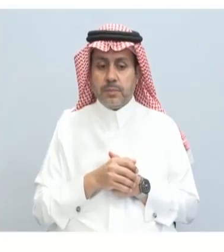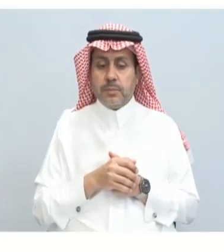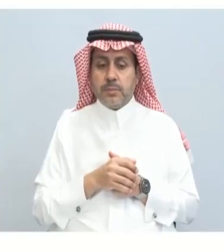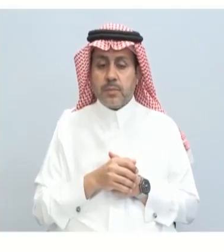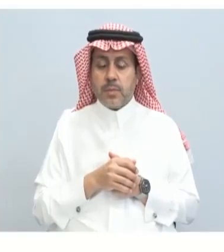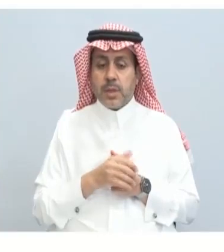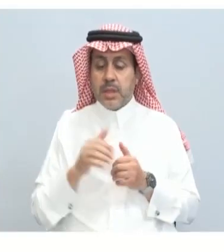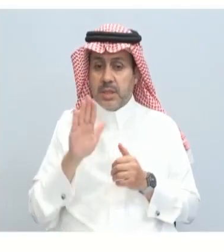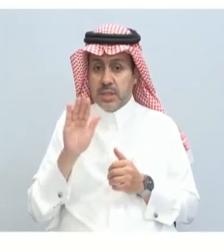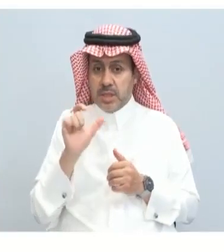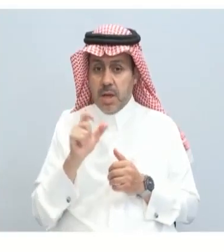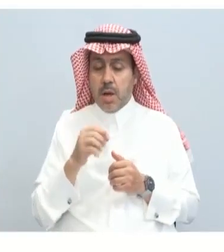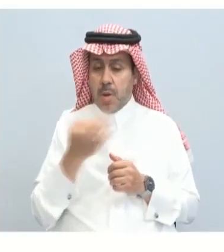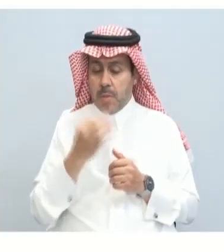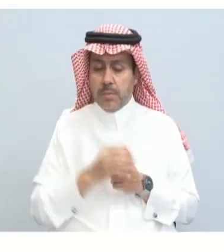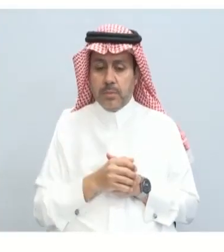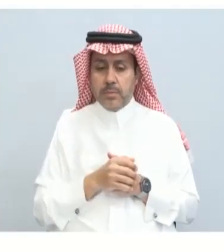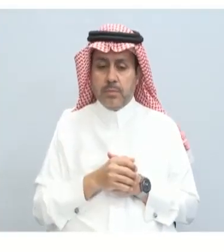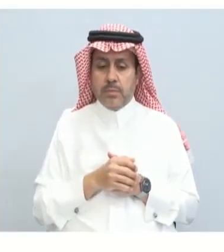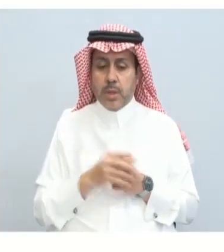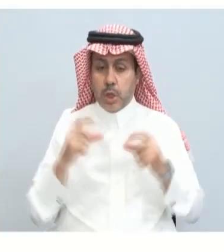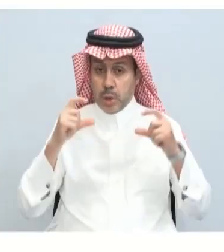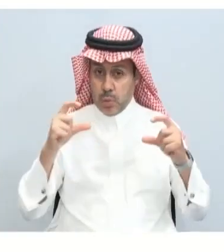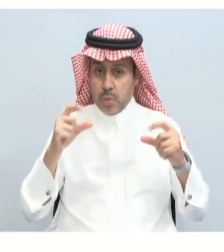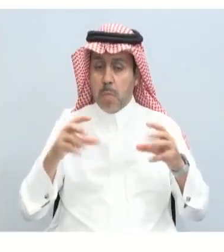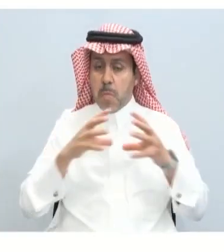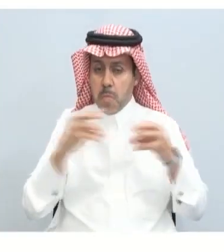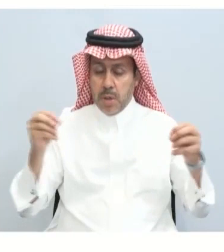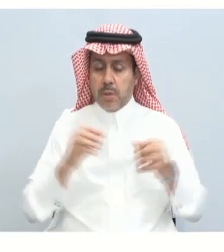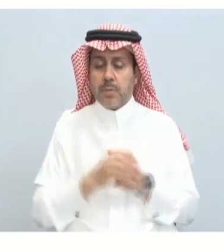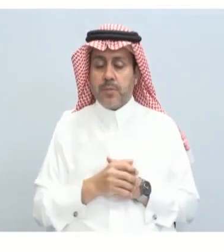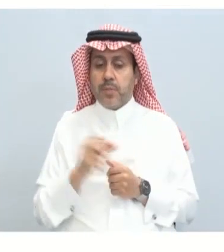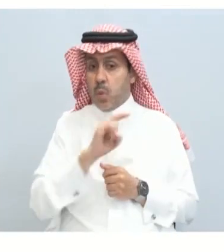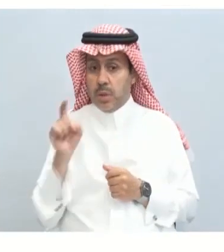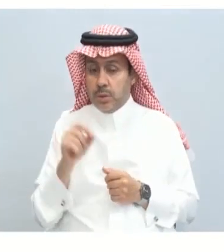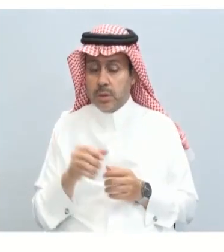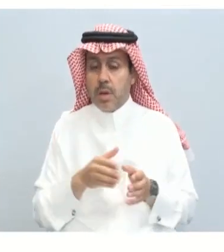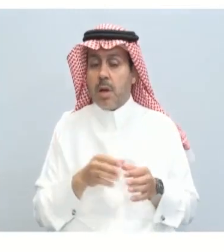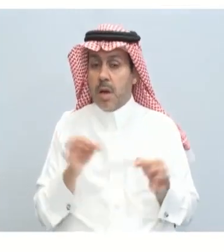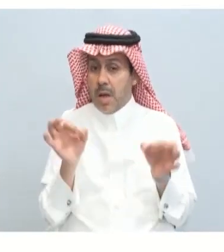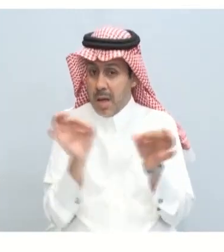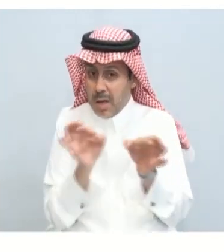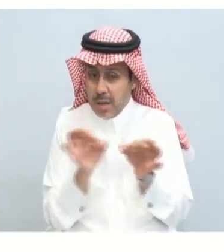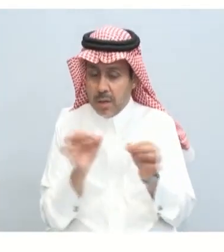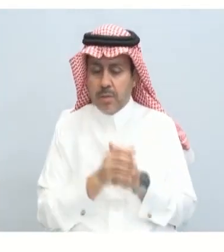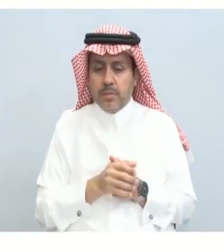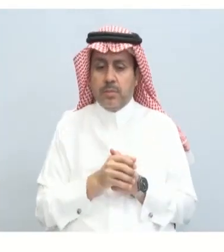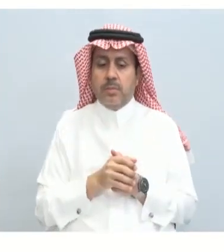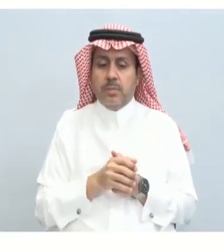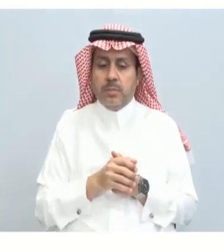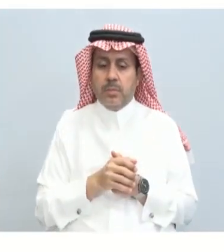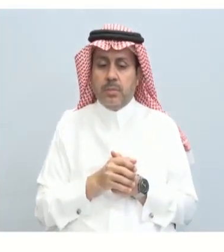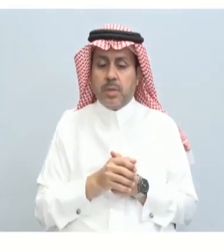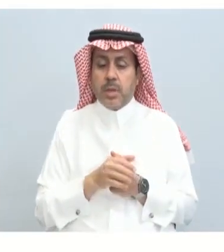السياق والمقام هذا يسمى قرينه حاليه يدل على المعنى المراد ولا يوجد قرينه ملفوظه يمكن ان تستخرج